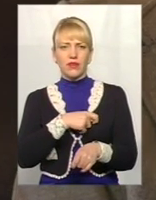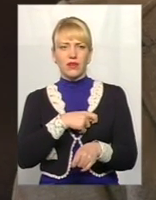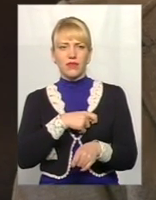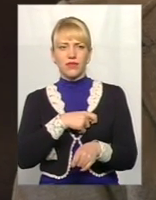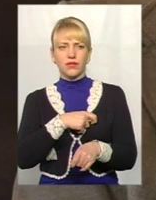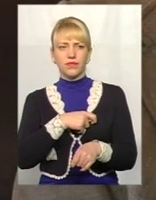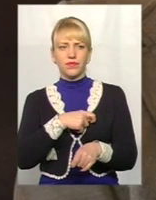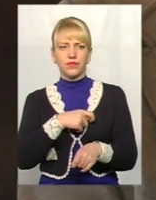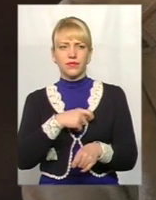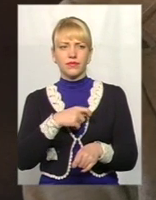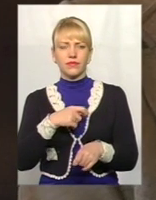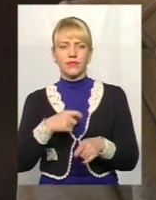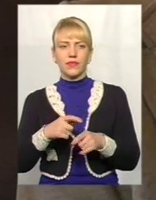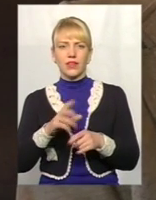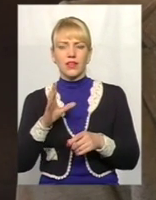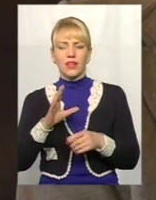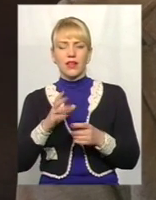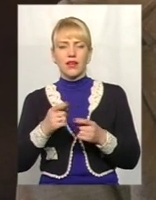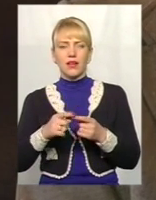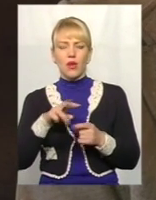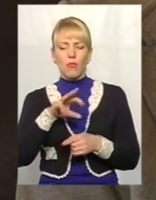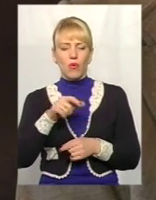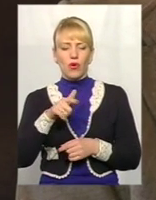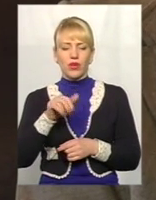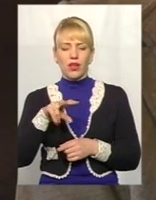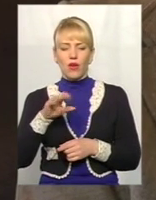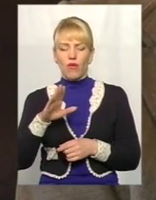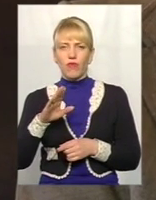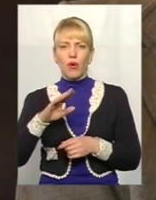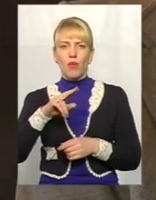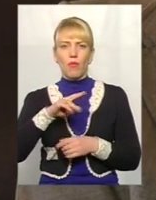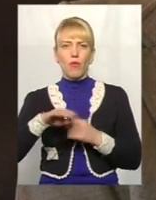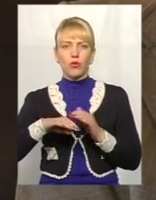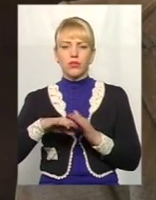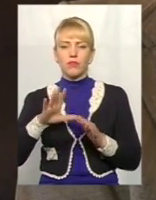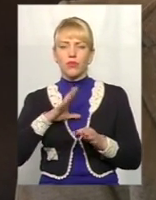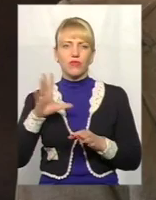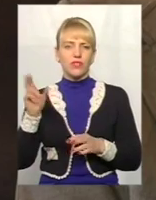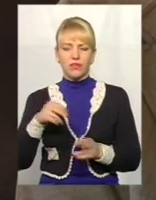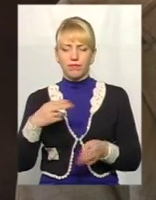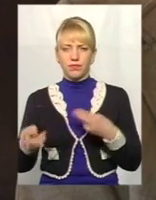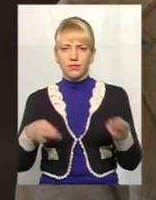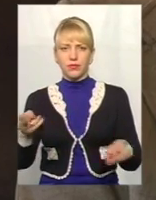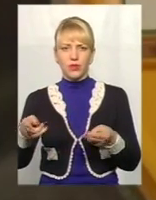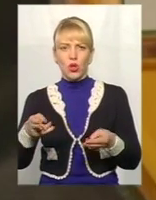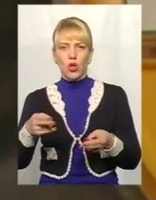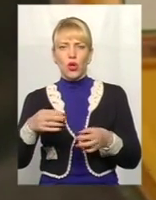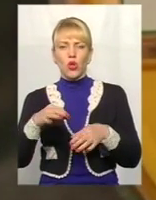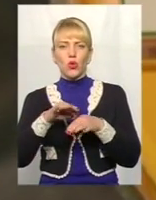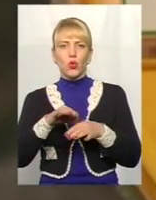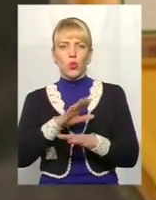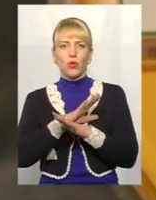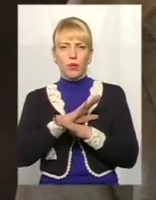от Могилёва, через Могилёв-Подольск это было. Вся дорога была усеяна трупами детей,